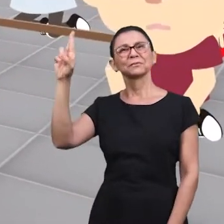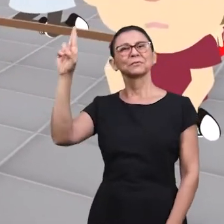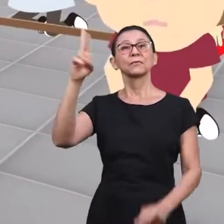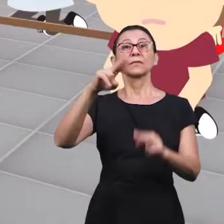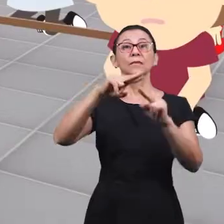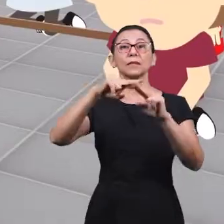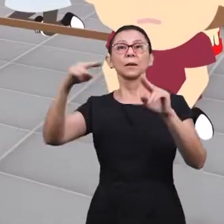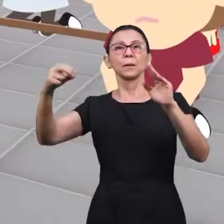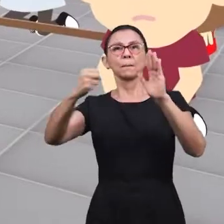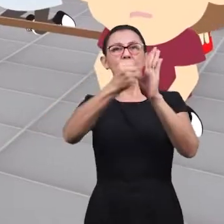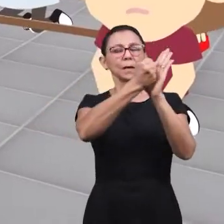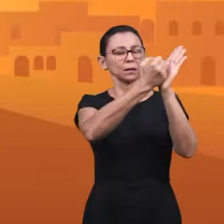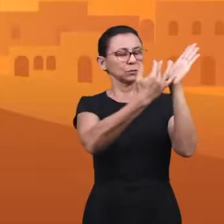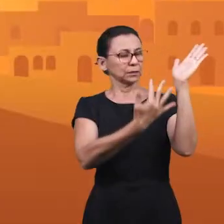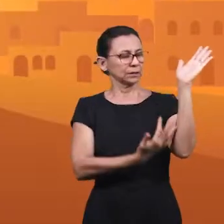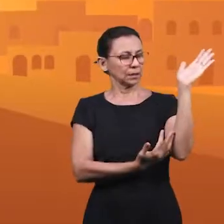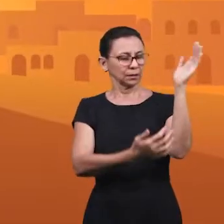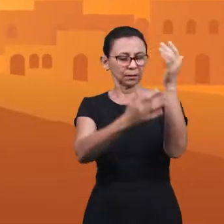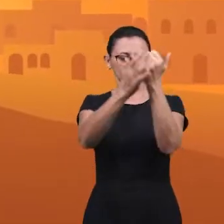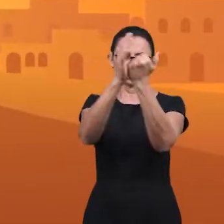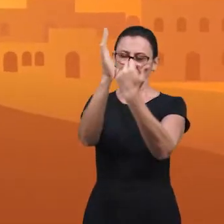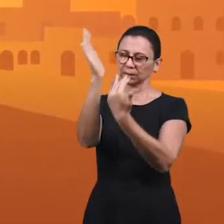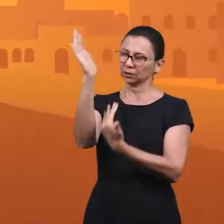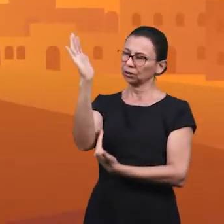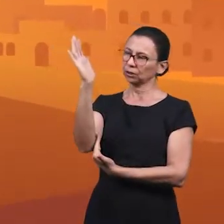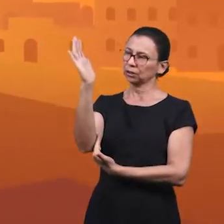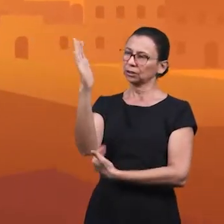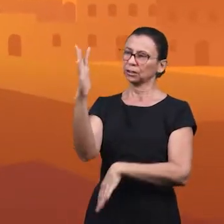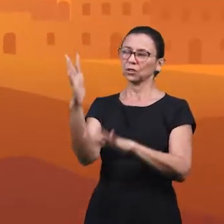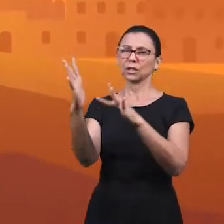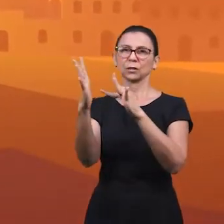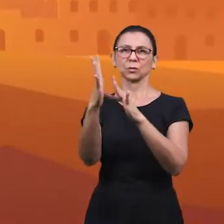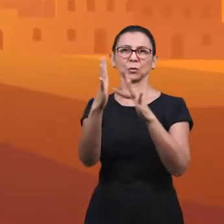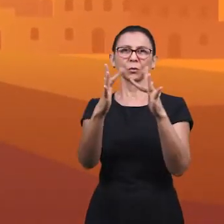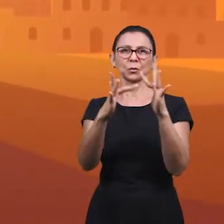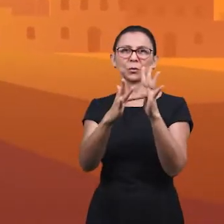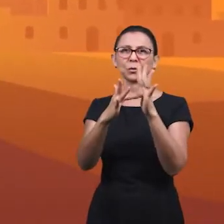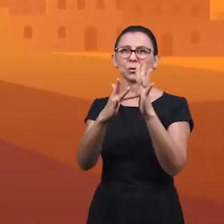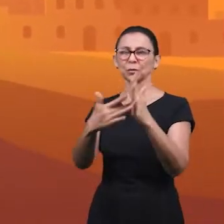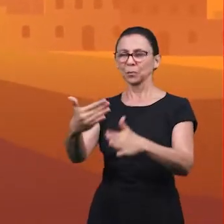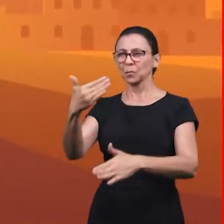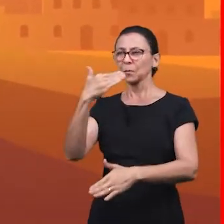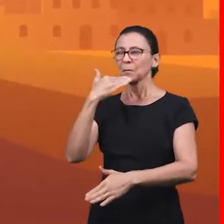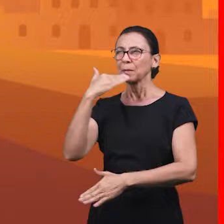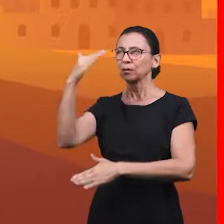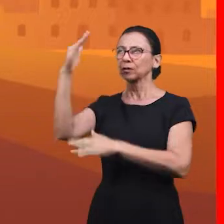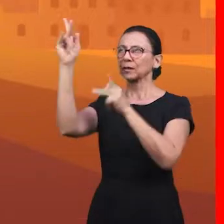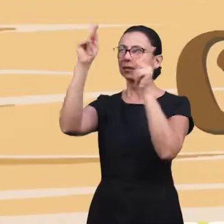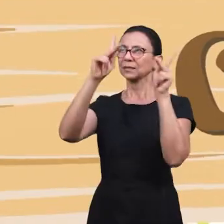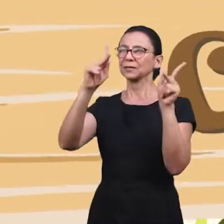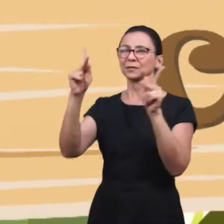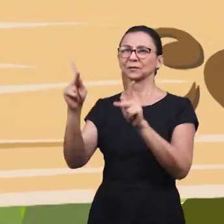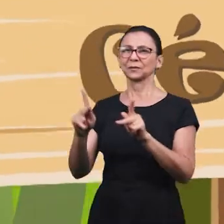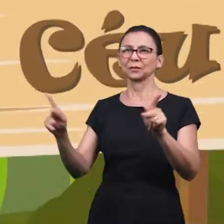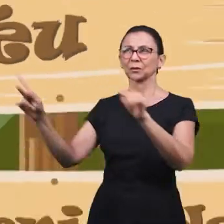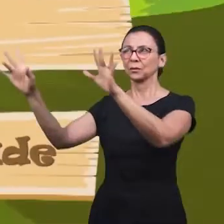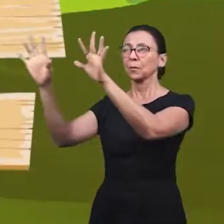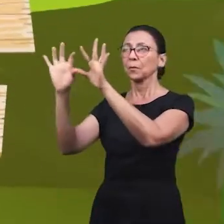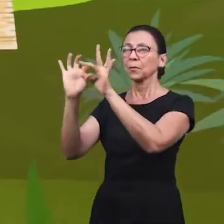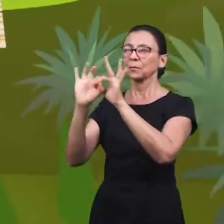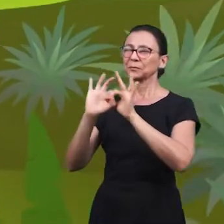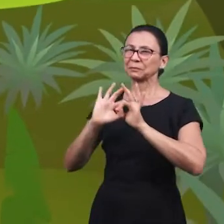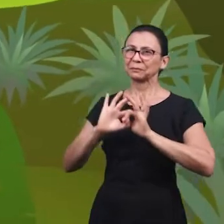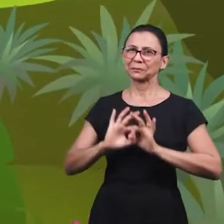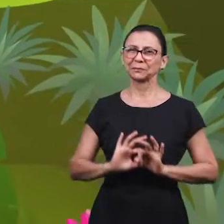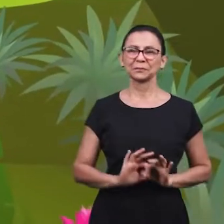мой, о крови Иисуса. Дай мне мир и общение.